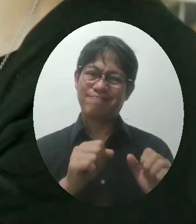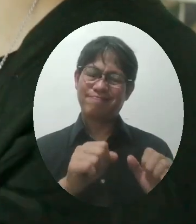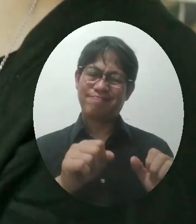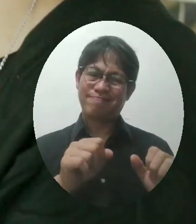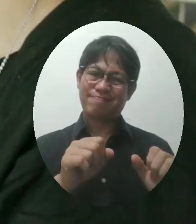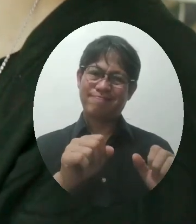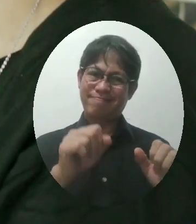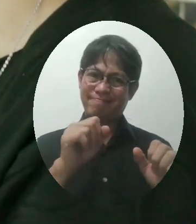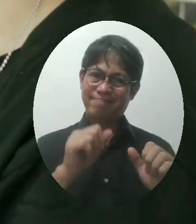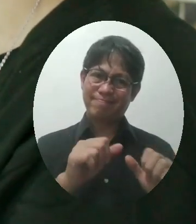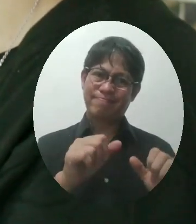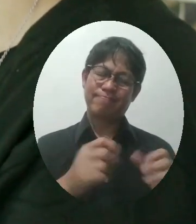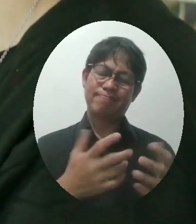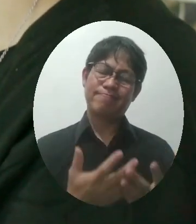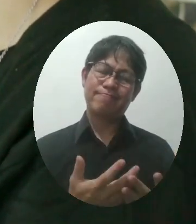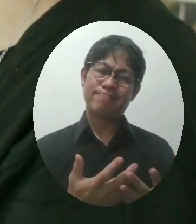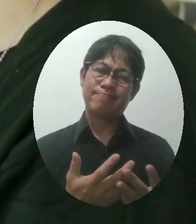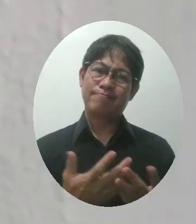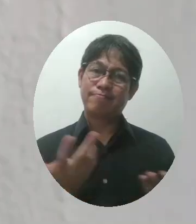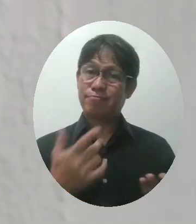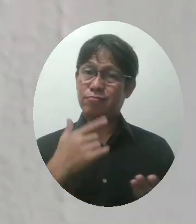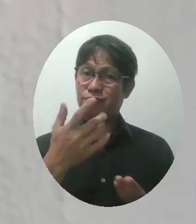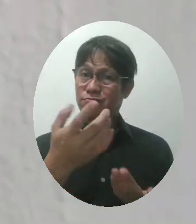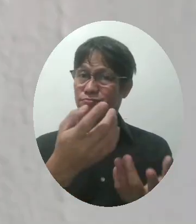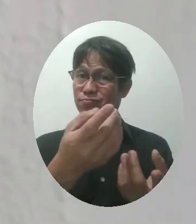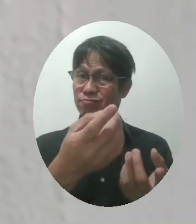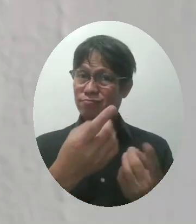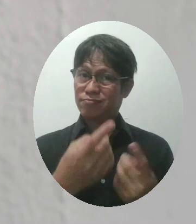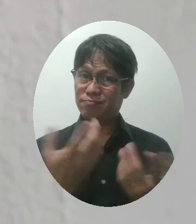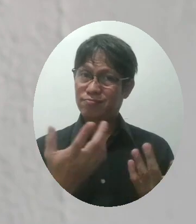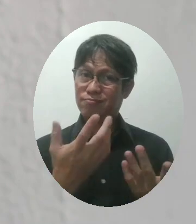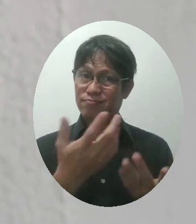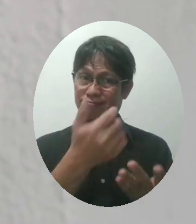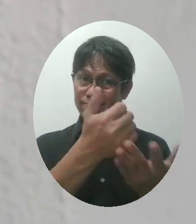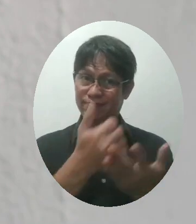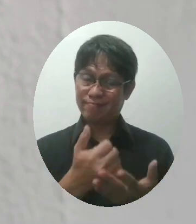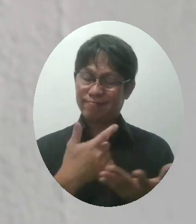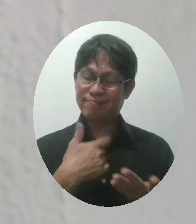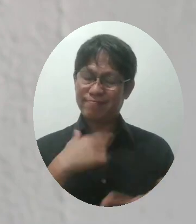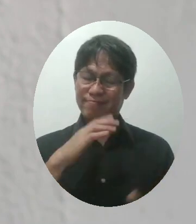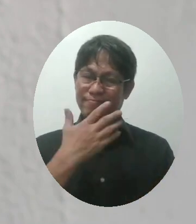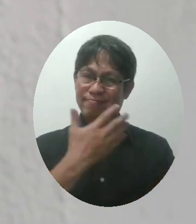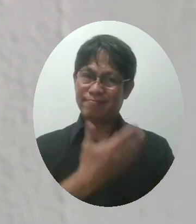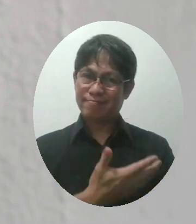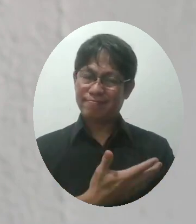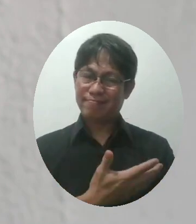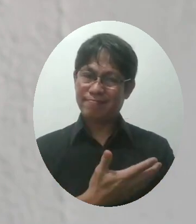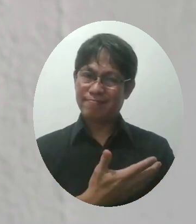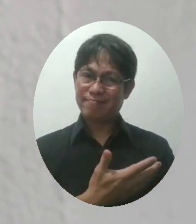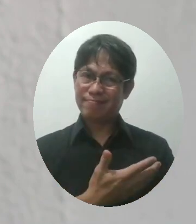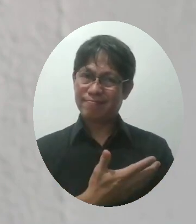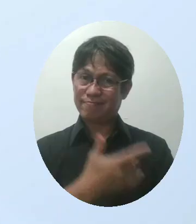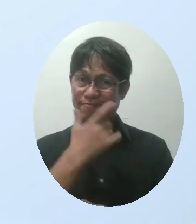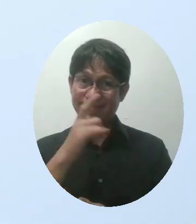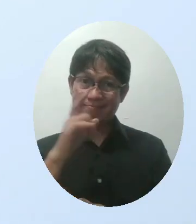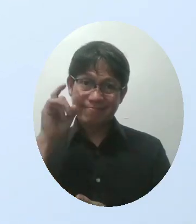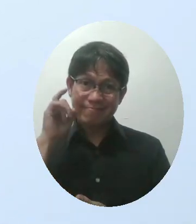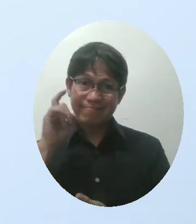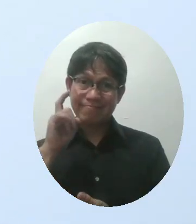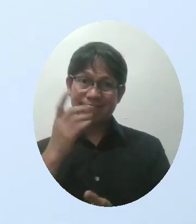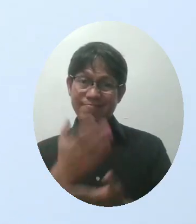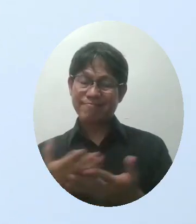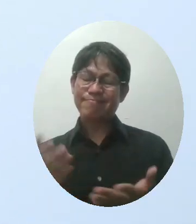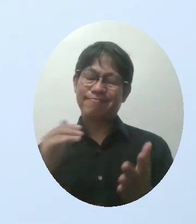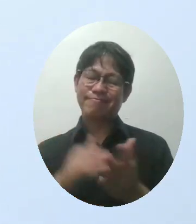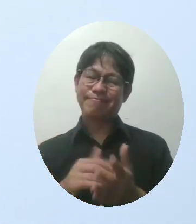lahat ng mga hamon sa buhay. Yung mga nag-donate, tumulong para sa anak ko na mabigay